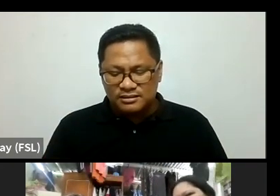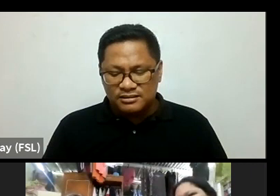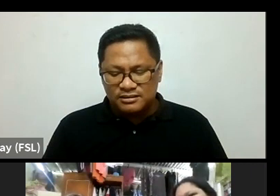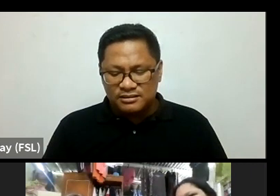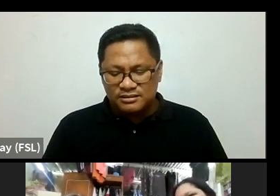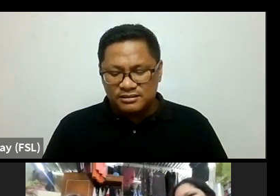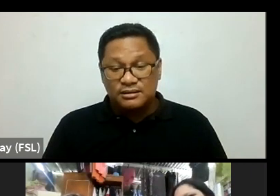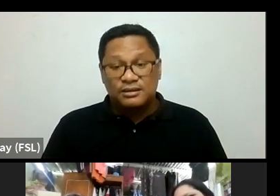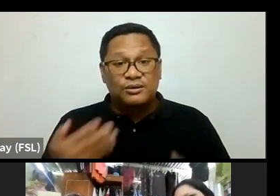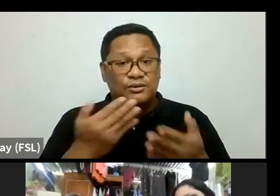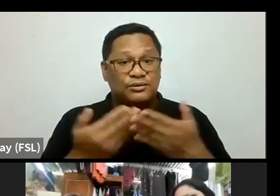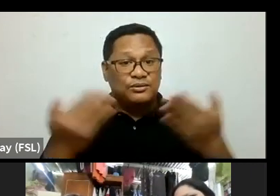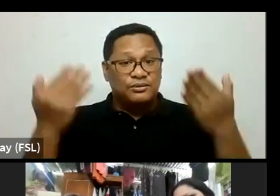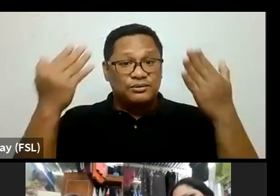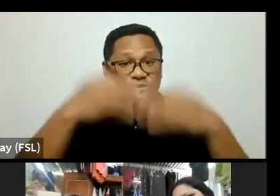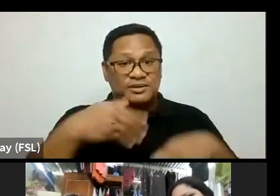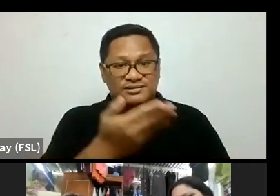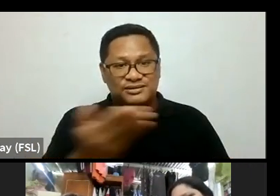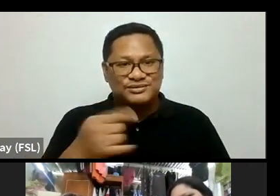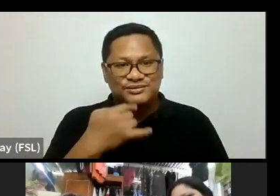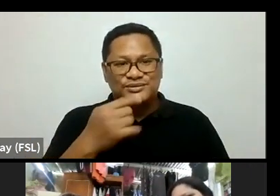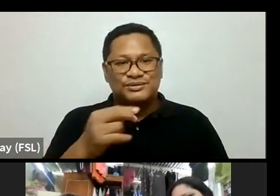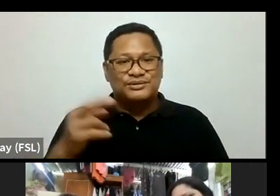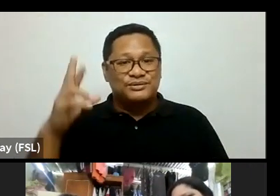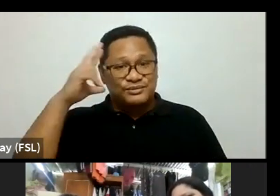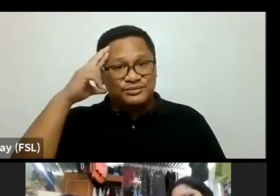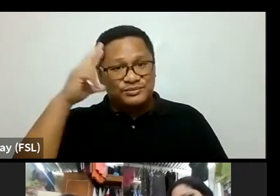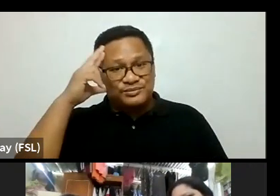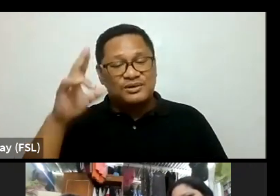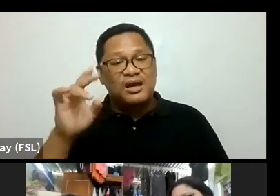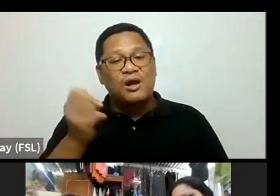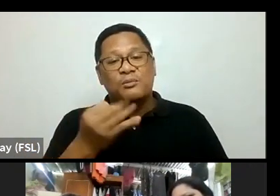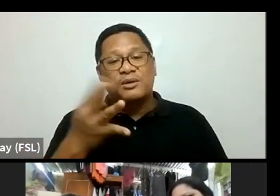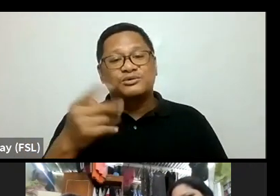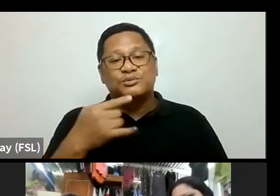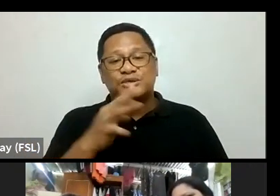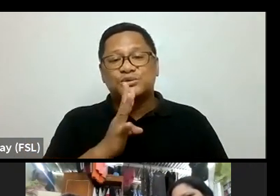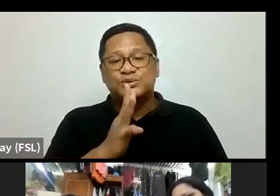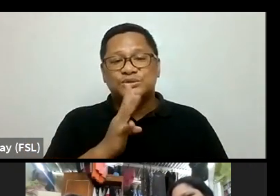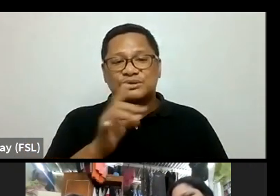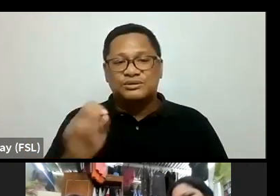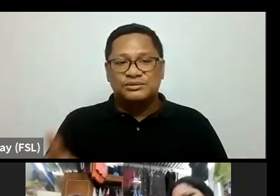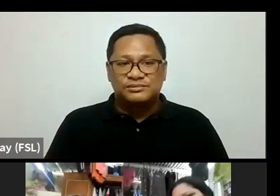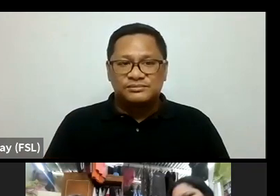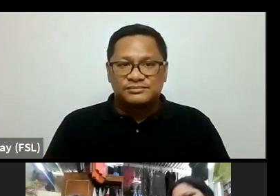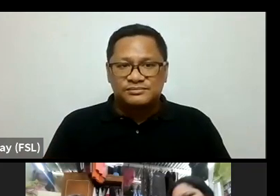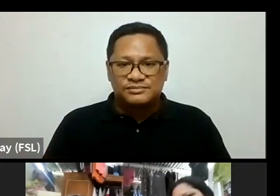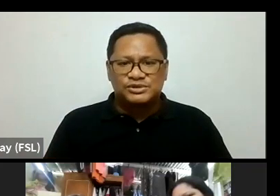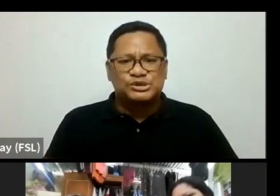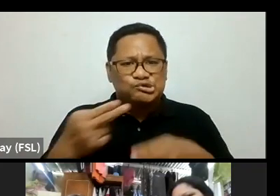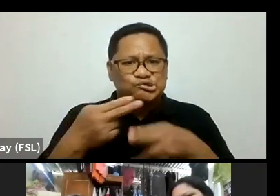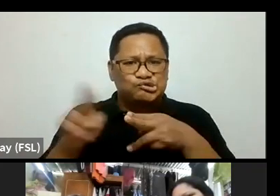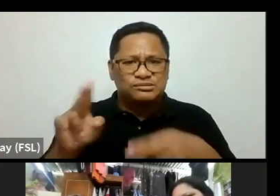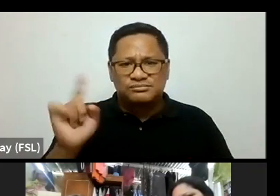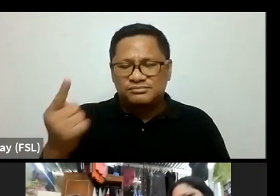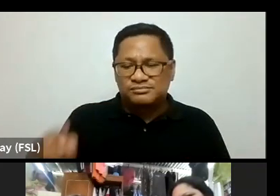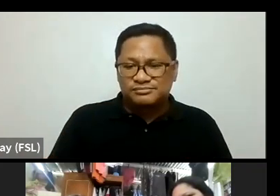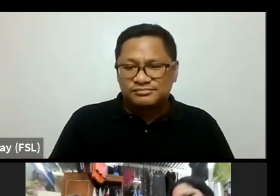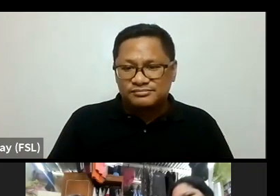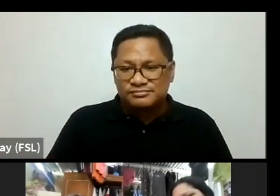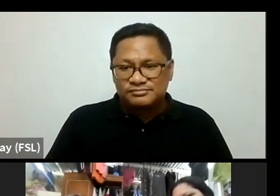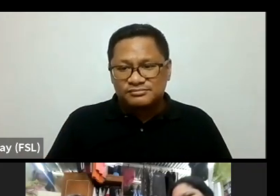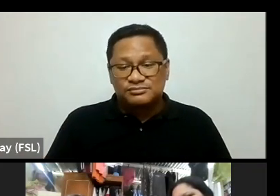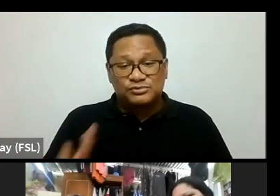Okay, magandang gabi sa inyo lahat. Rom, how much time do you want me to talk? Very short. Pwede